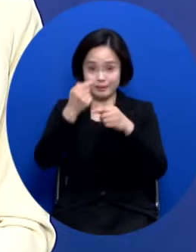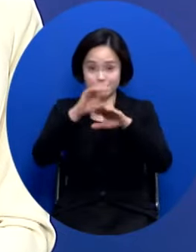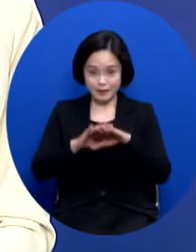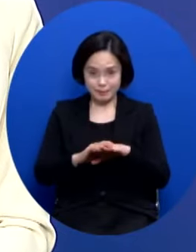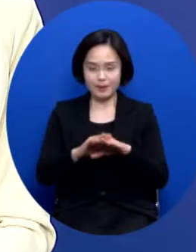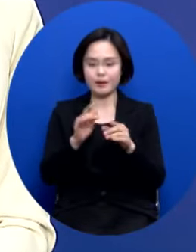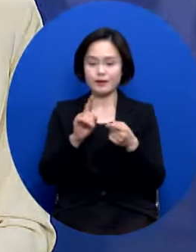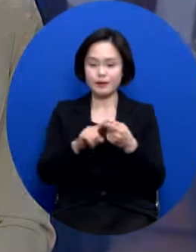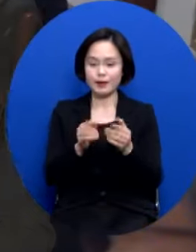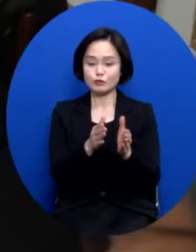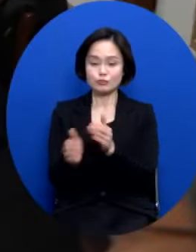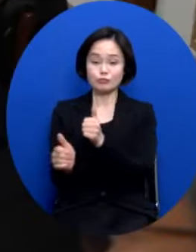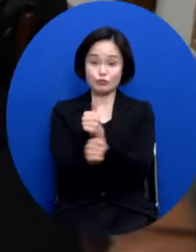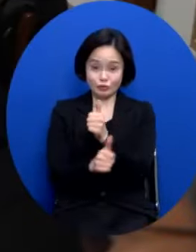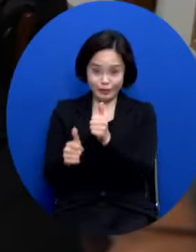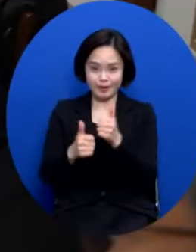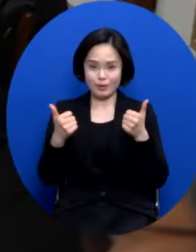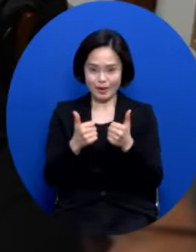열었습니다.